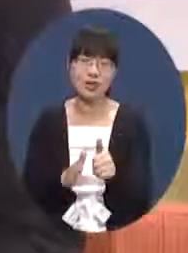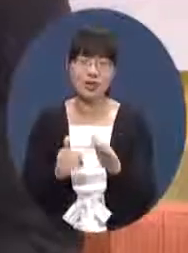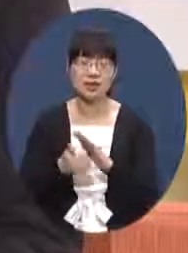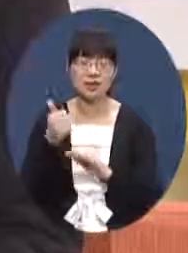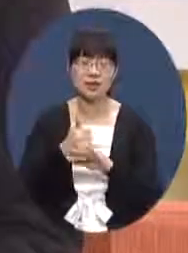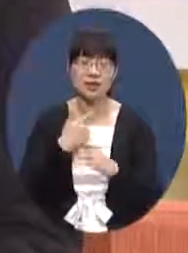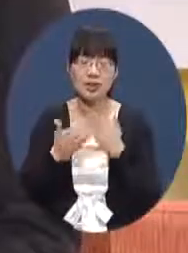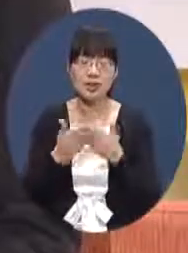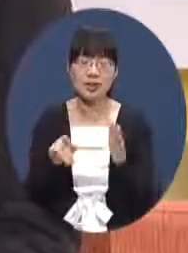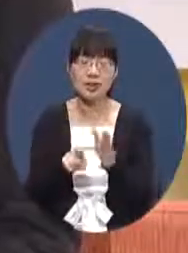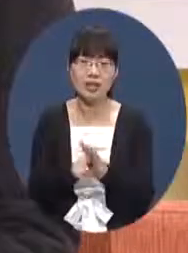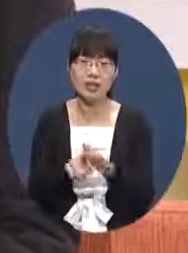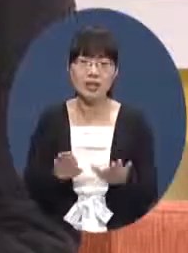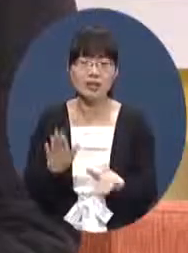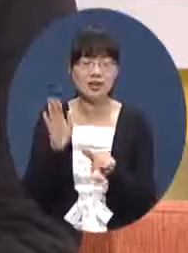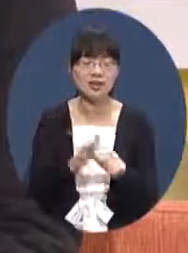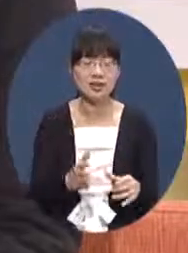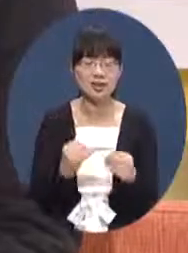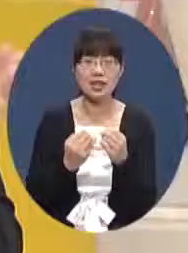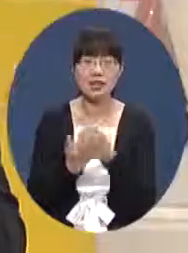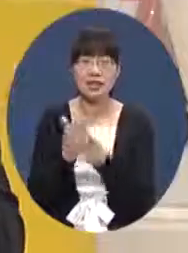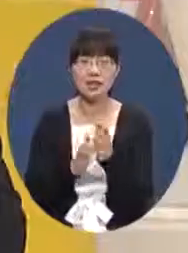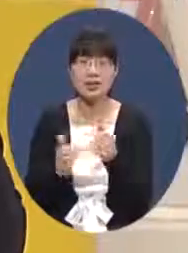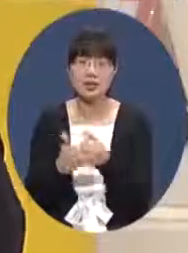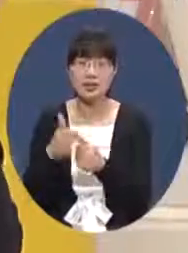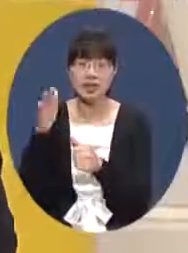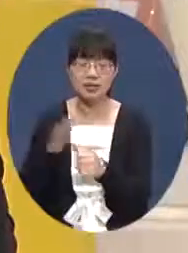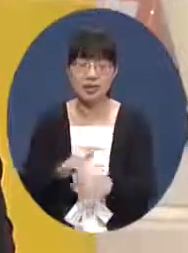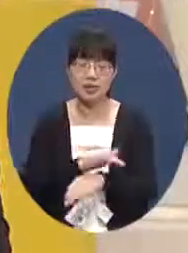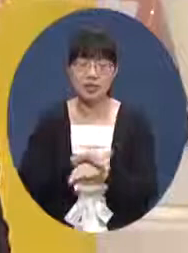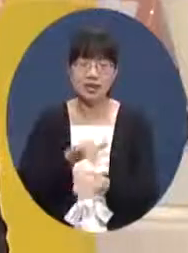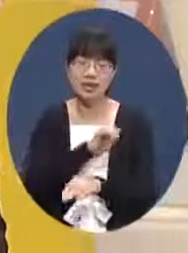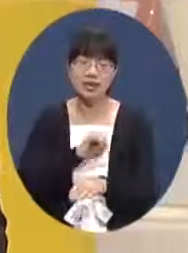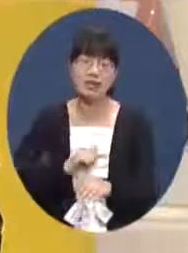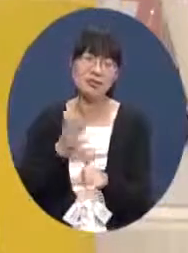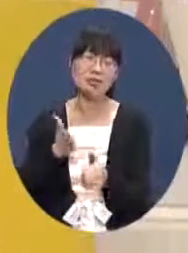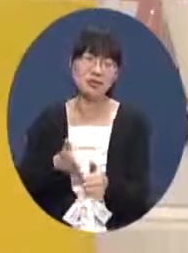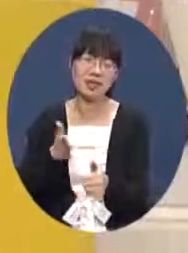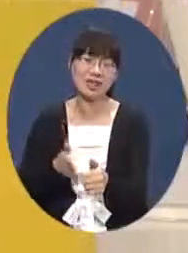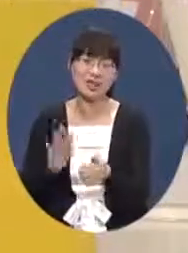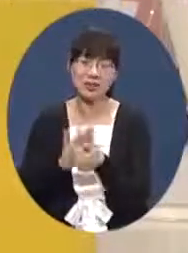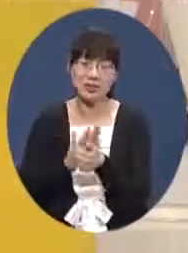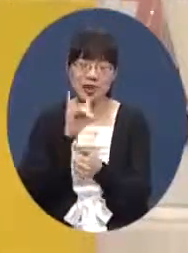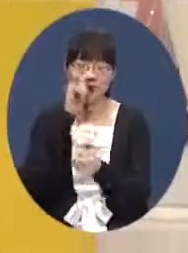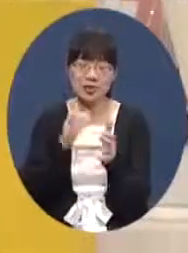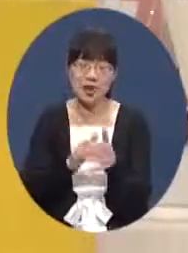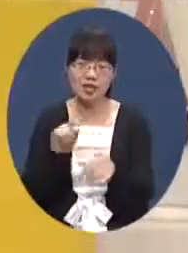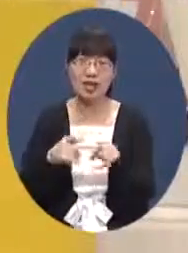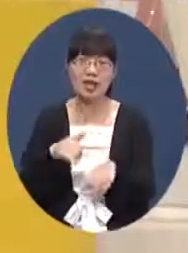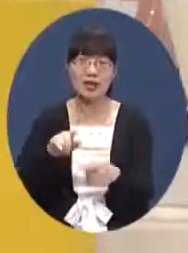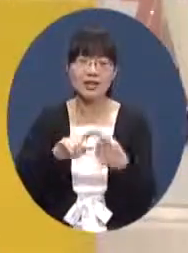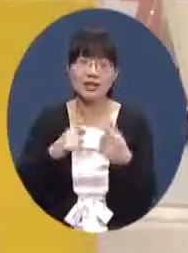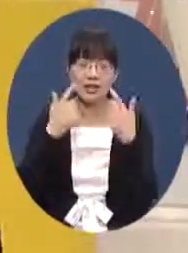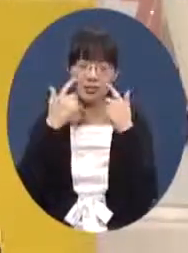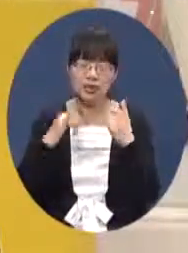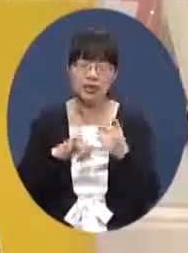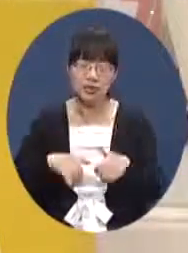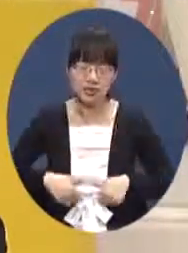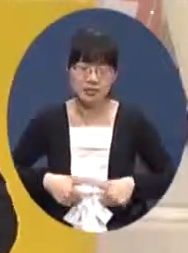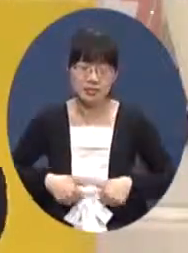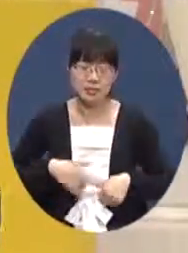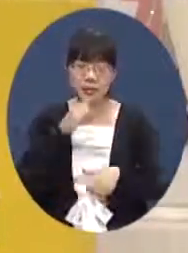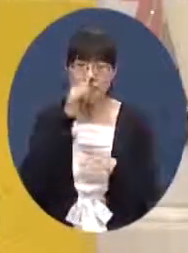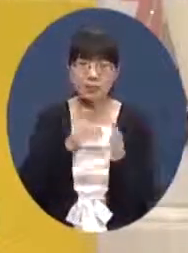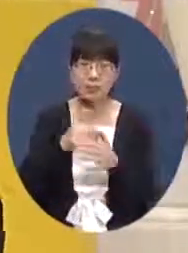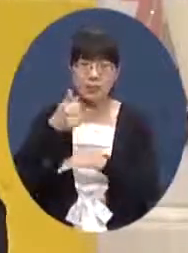성공 경험을 하기 위해서는 실패를 참 많이 하니 실패를 좀잘 참아주시면서 격려하시면서 나가는 것이 반드시 좀 필요하겠다.